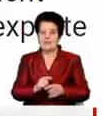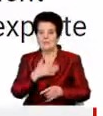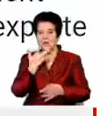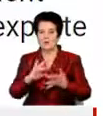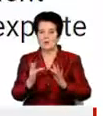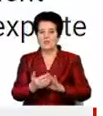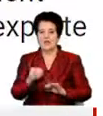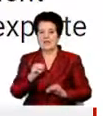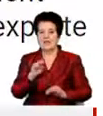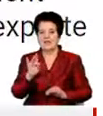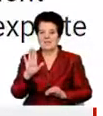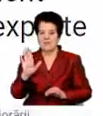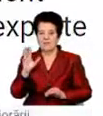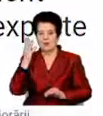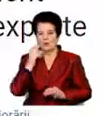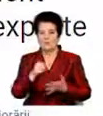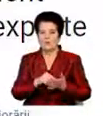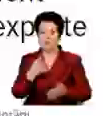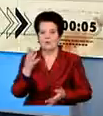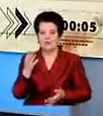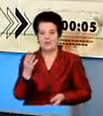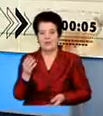site-ul tvremoldova.md.